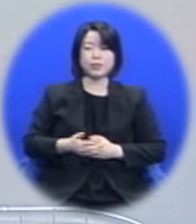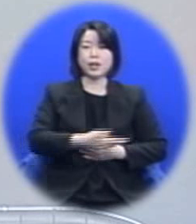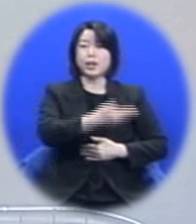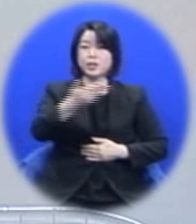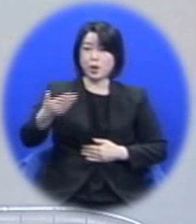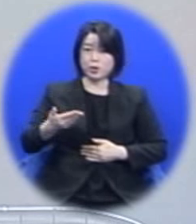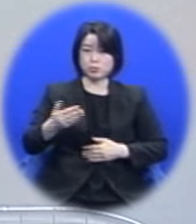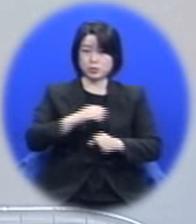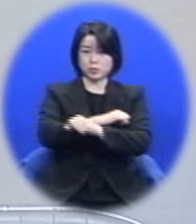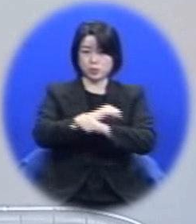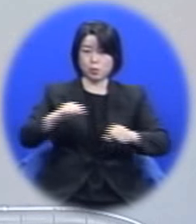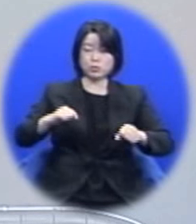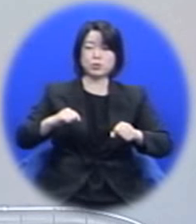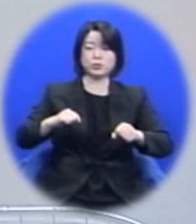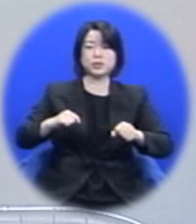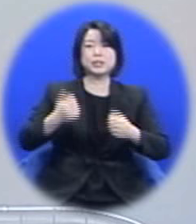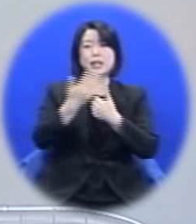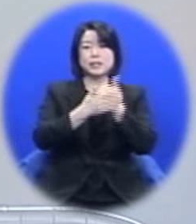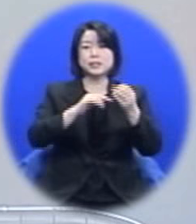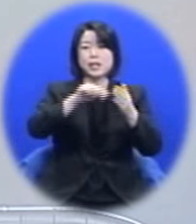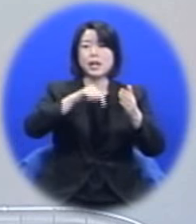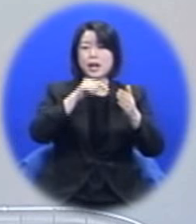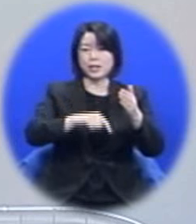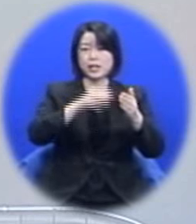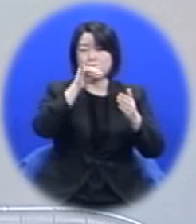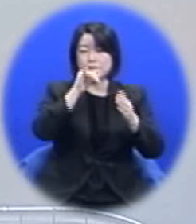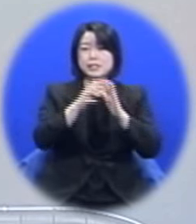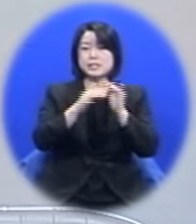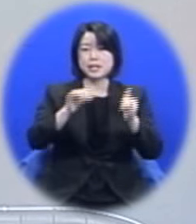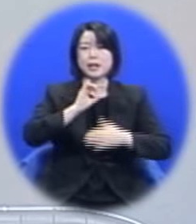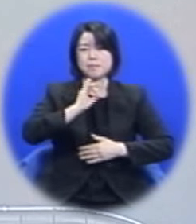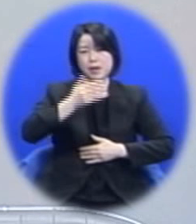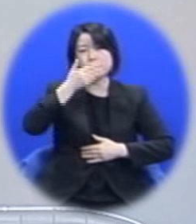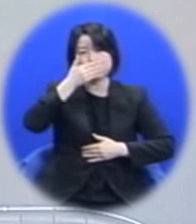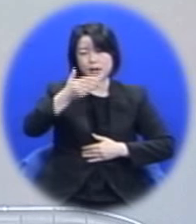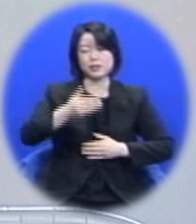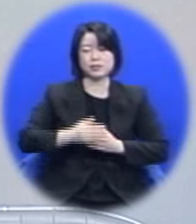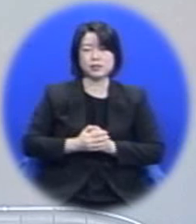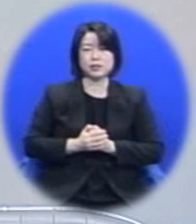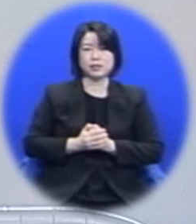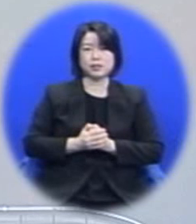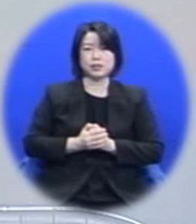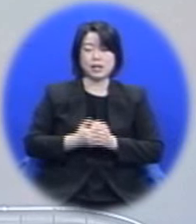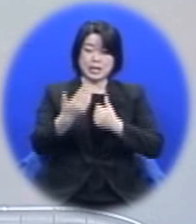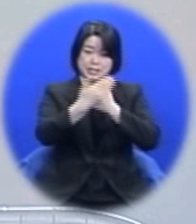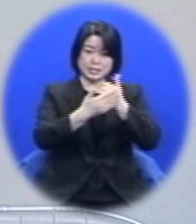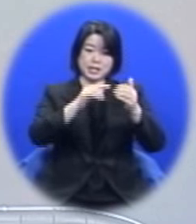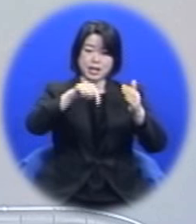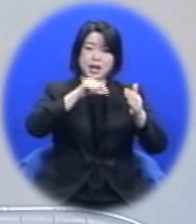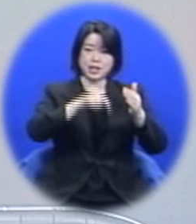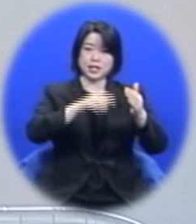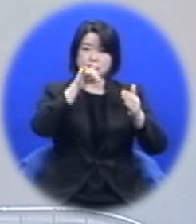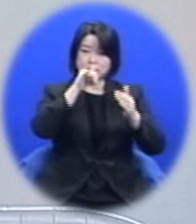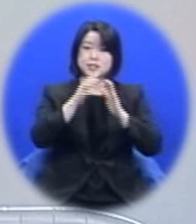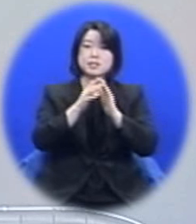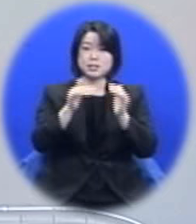여러분 용서는 은혜 안에 있는 사람만 할 수 있는 거예요. 은혜 안에 있는 사람만.